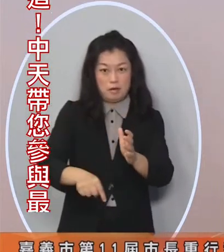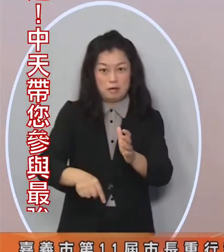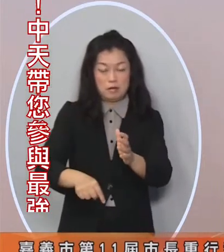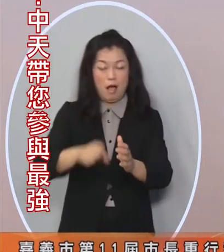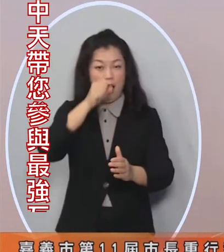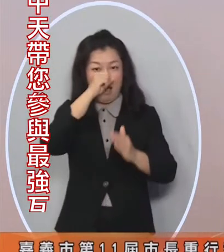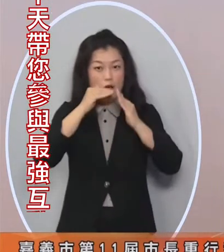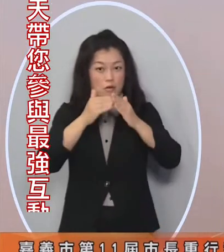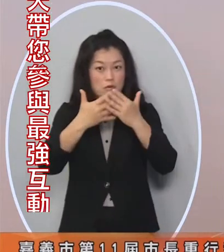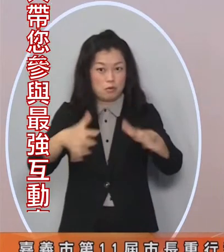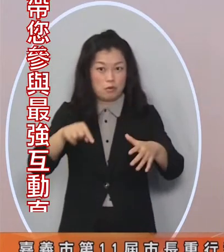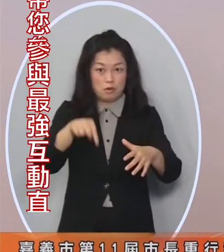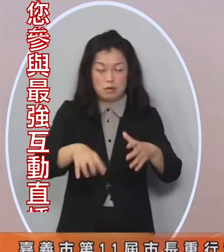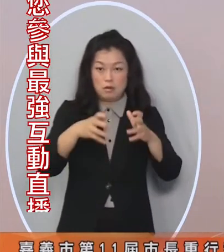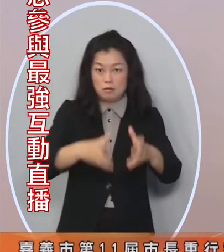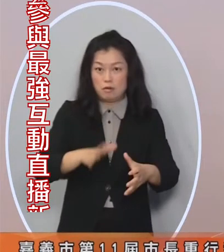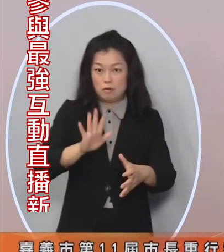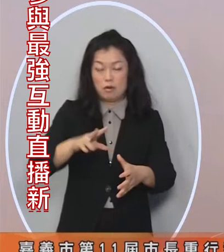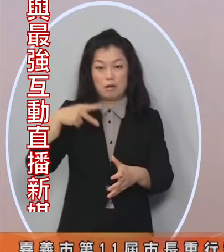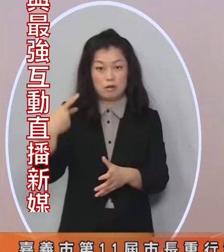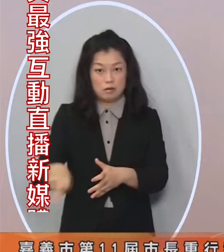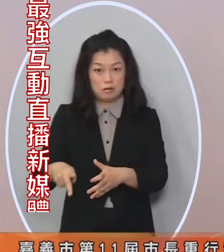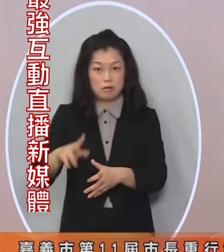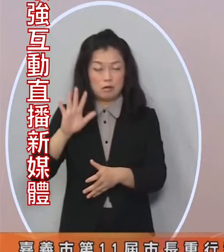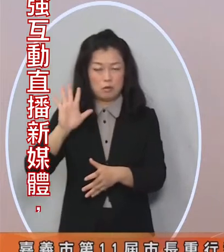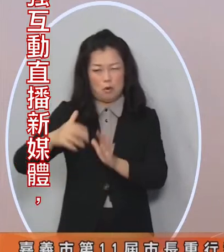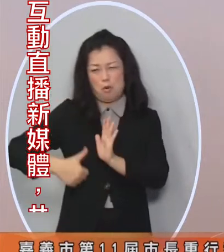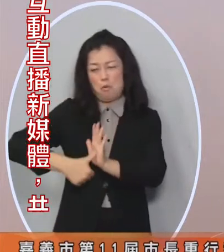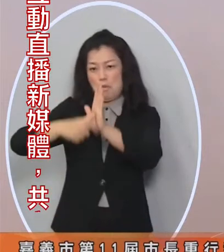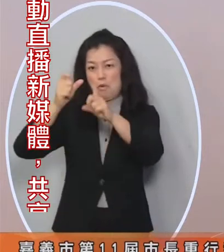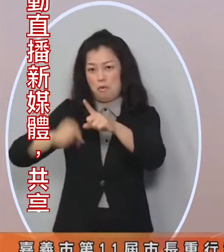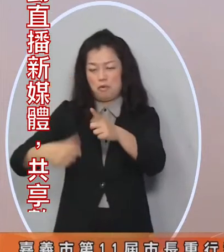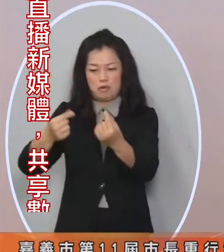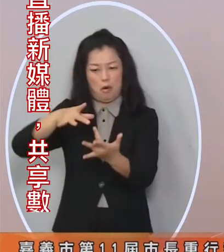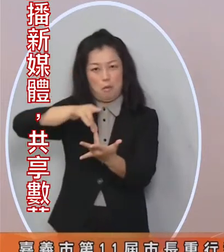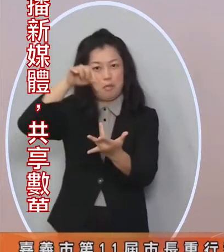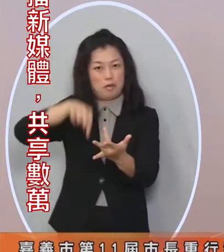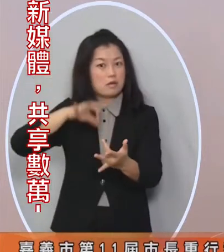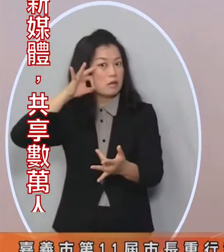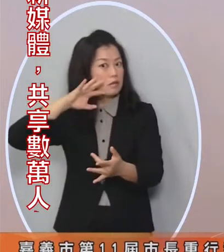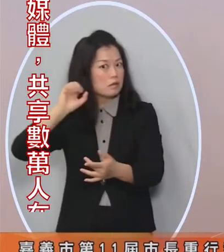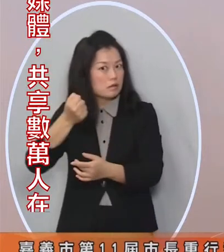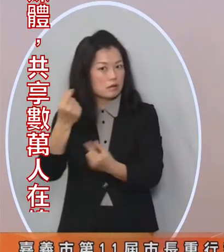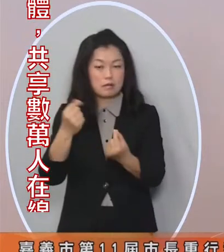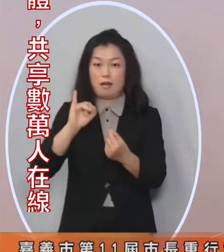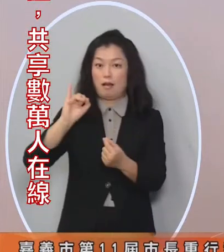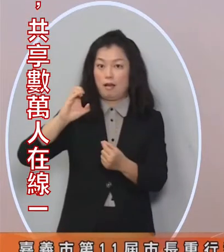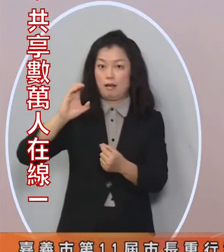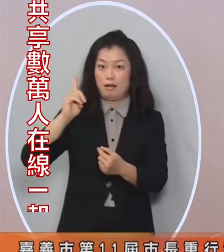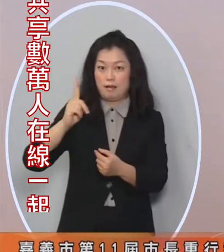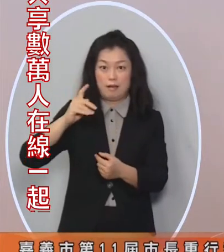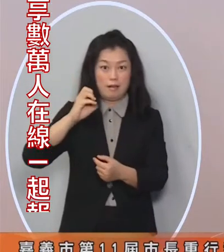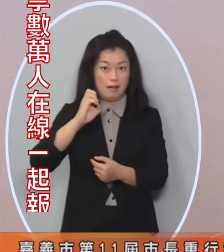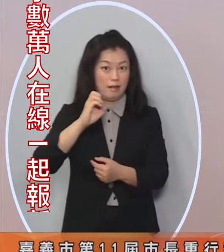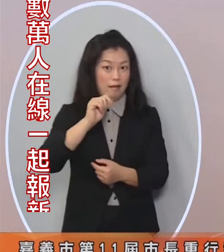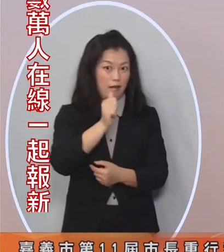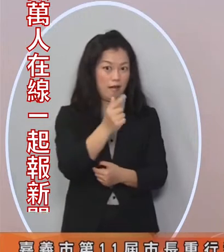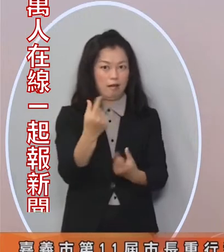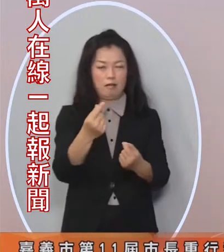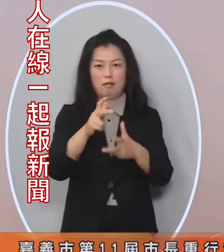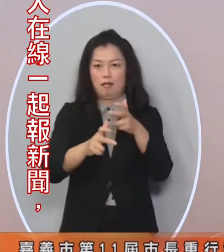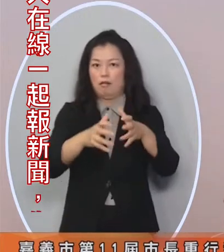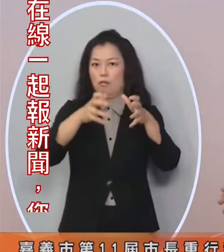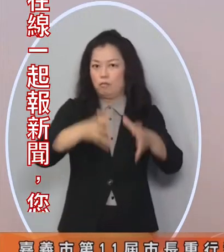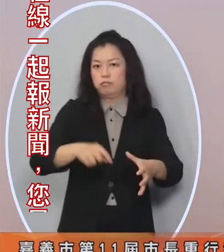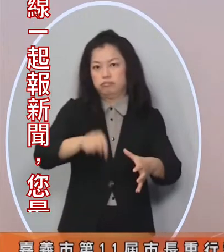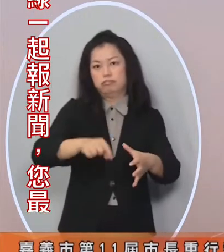进来以后，现在知名品牌不断的进驻嘉义，连 IKEA 他们现在也要